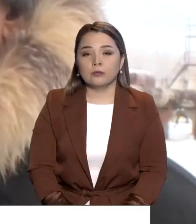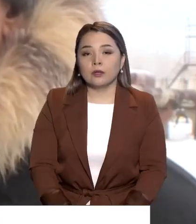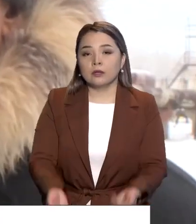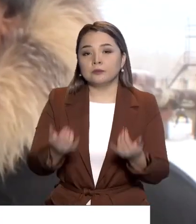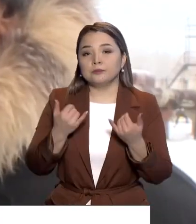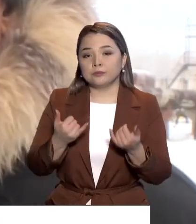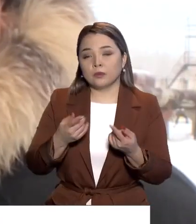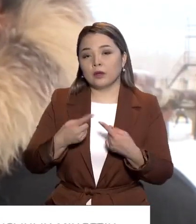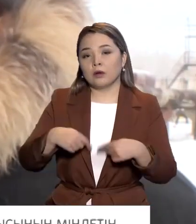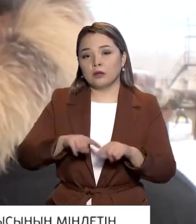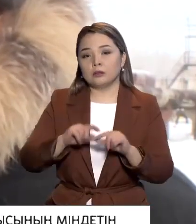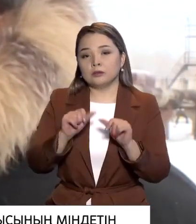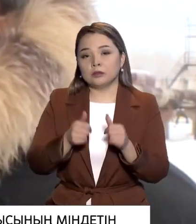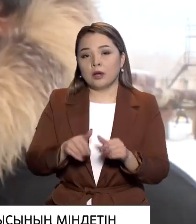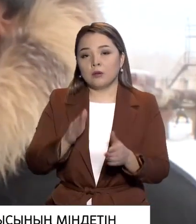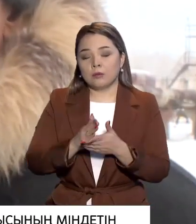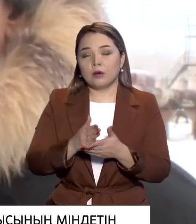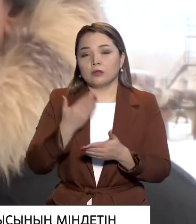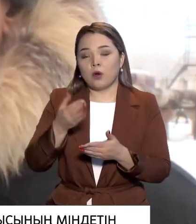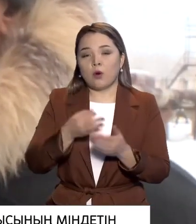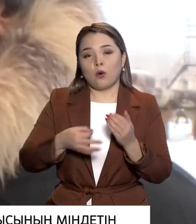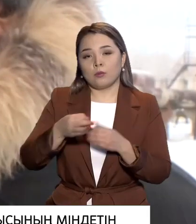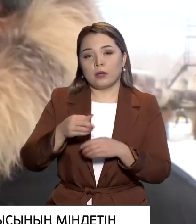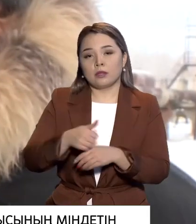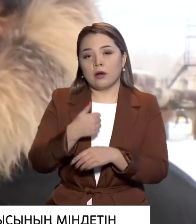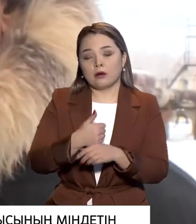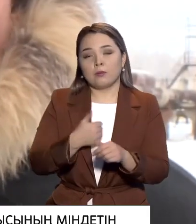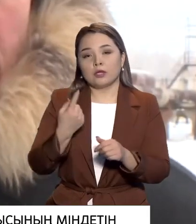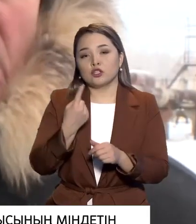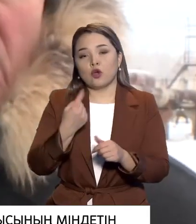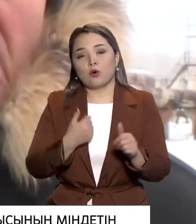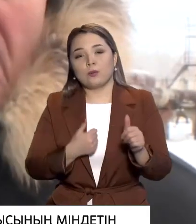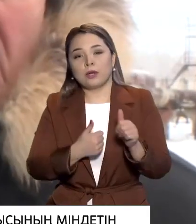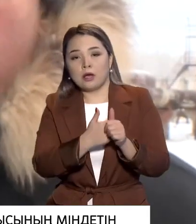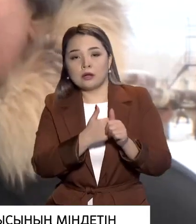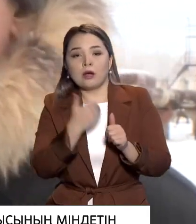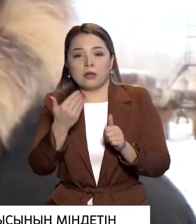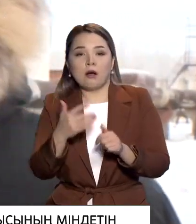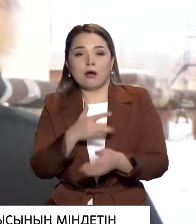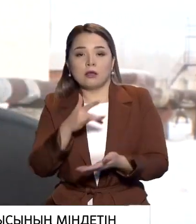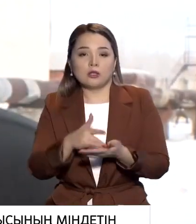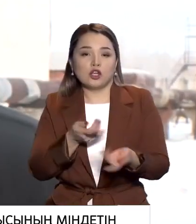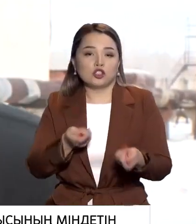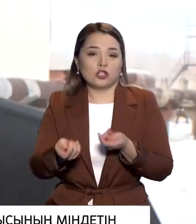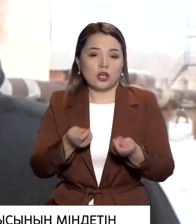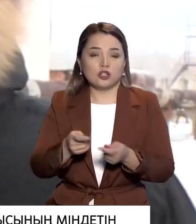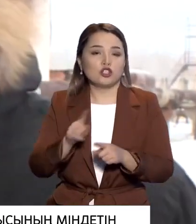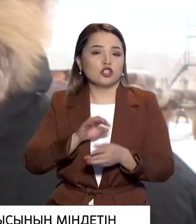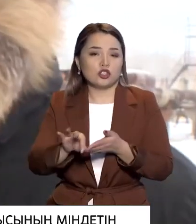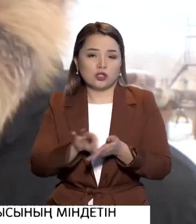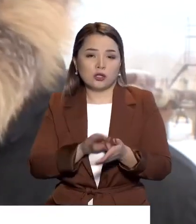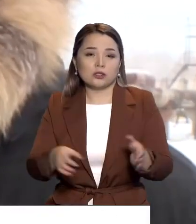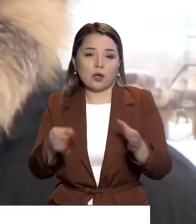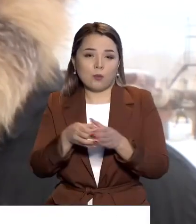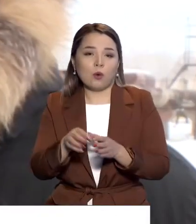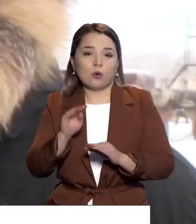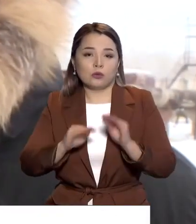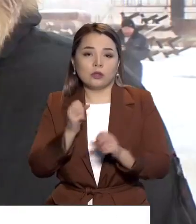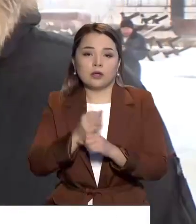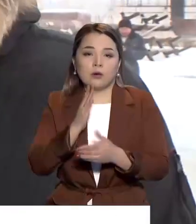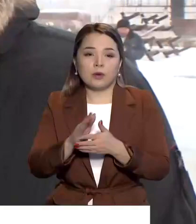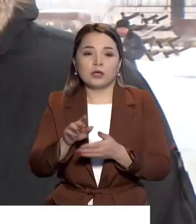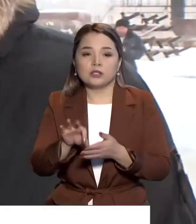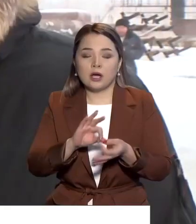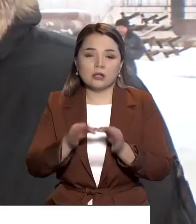под руководством первого зама Акима области. Облыс әкімінің бірінші орынбасары және қала әкімі жетекшілік ететін жедел штаб құрылды. Жағдай